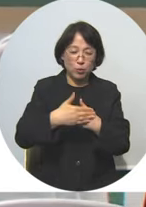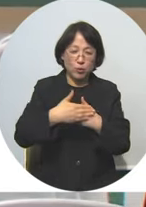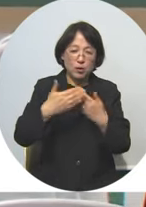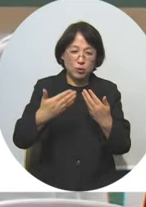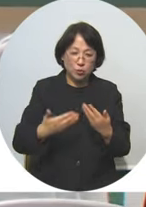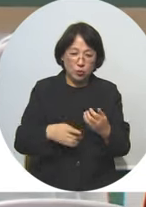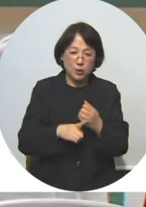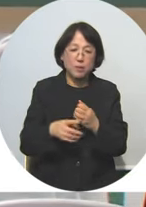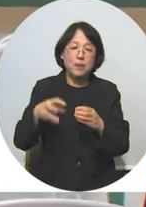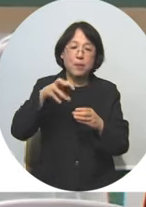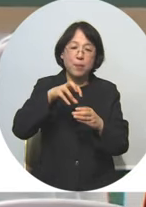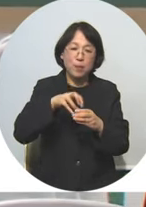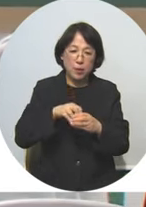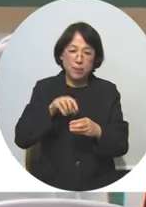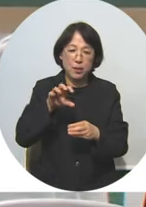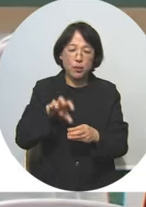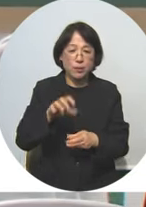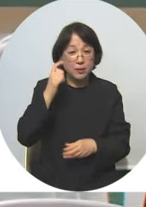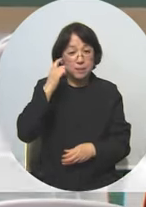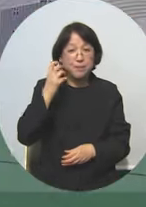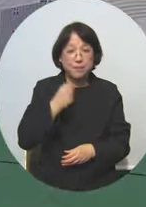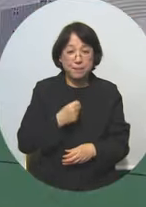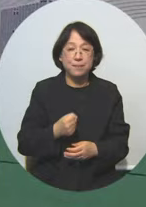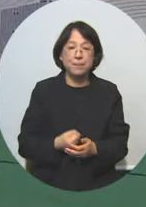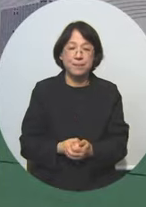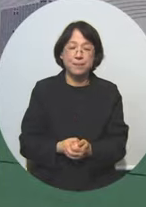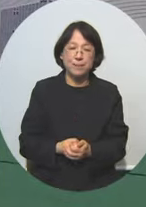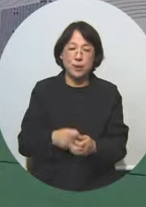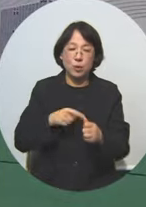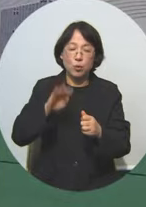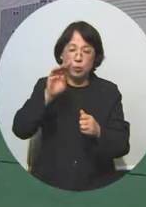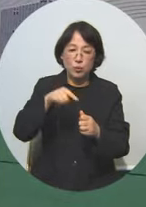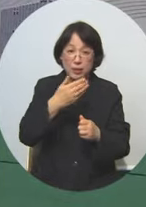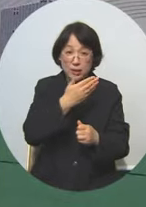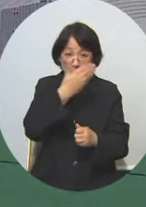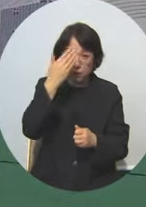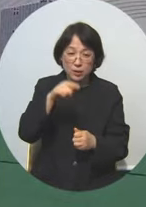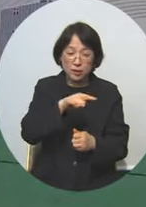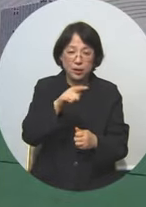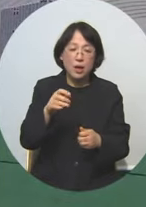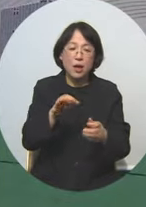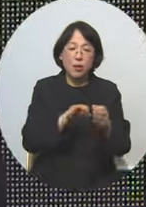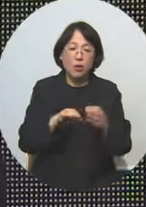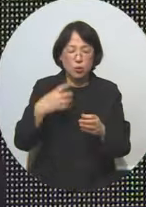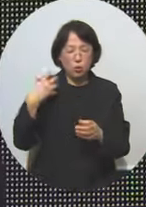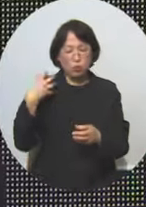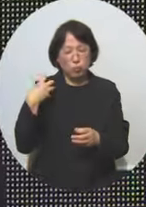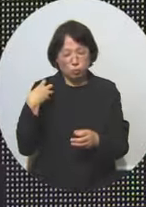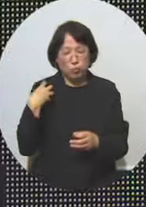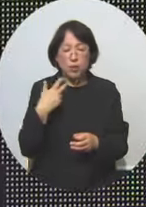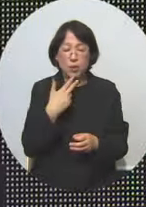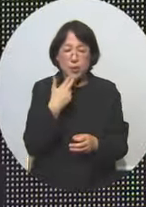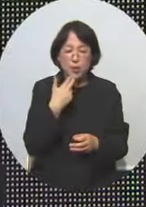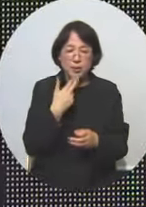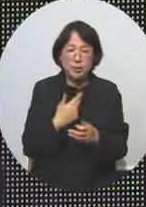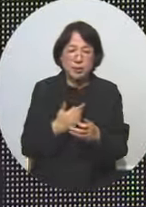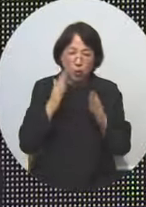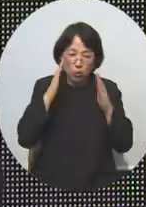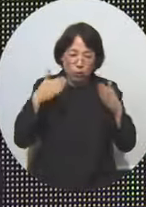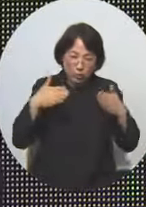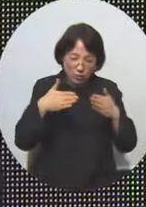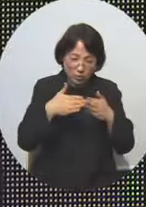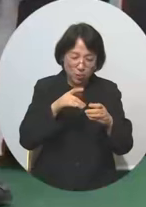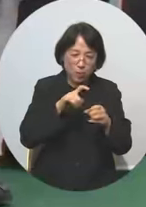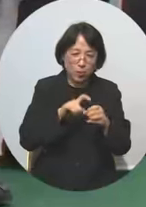있다라는 의미를 갖고 있는 공간이라고 생각을 합니다. 교육부는 청년들이 경제적 부담으로 인한 주거 걱정 없이 학업에